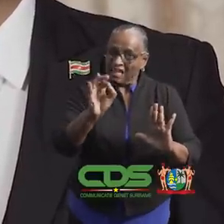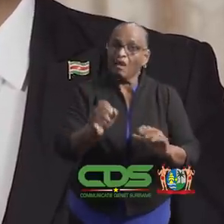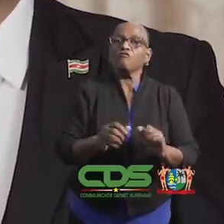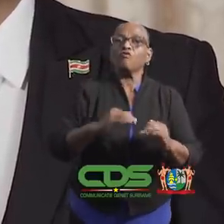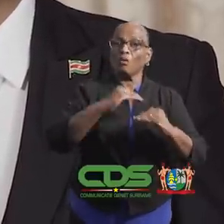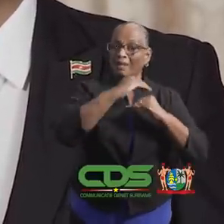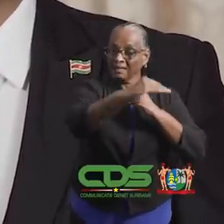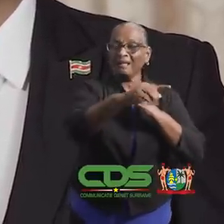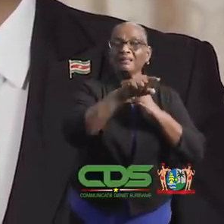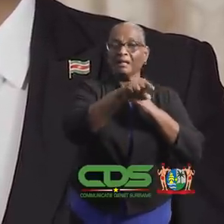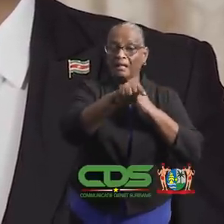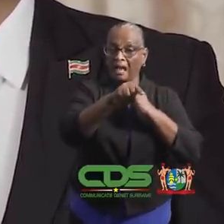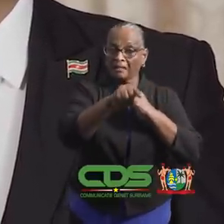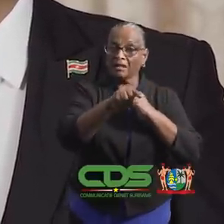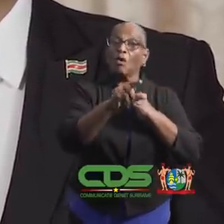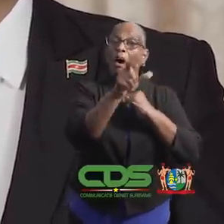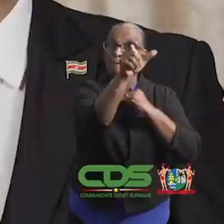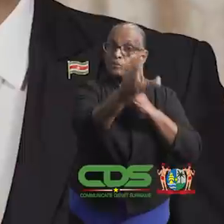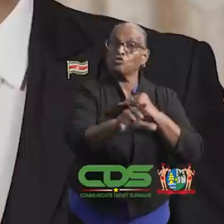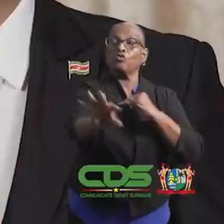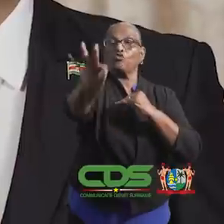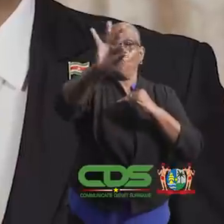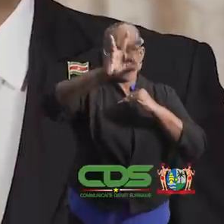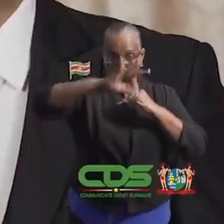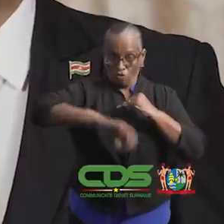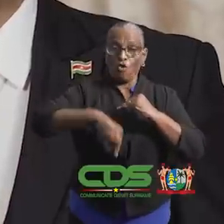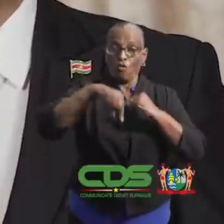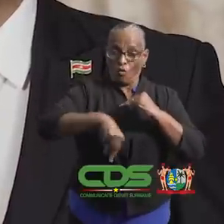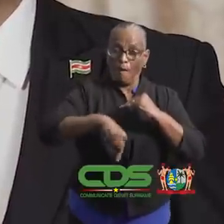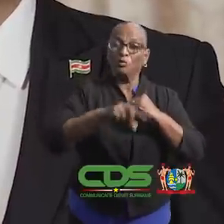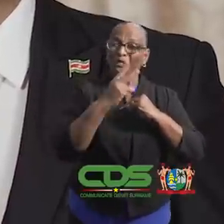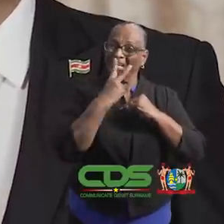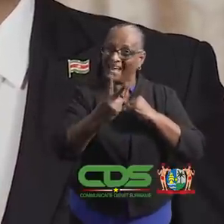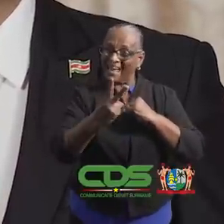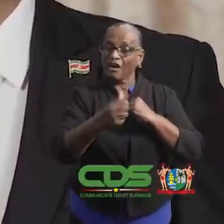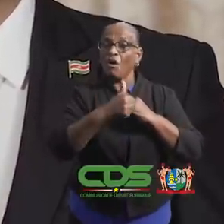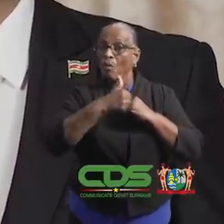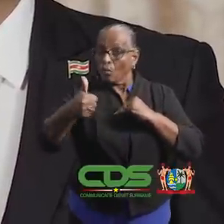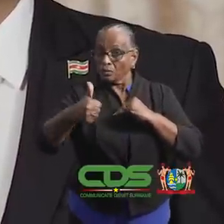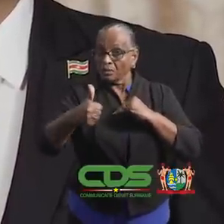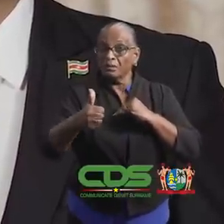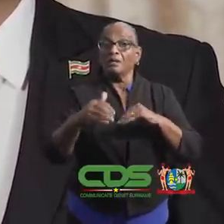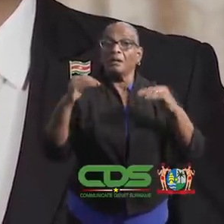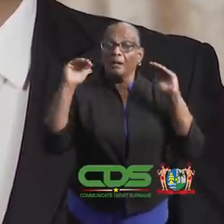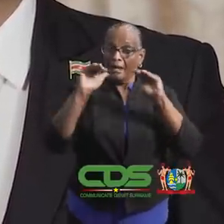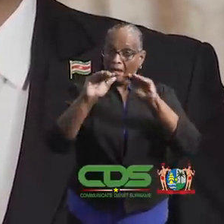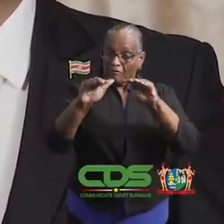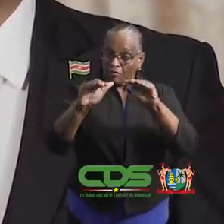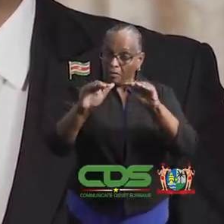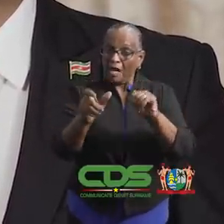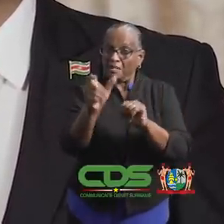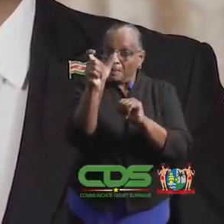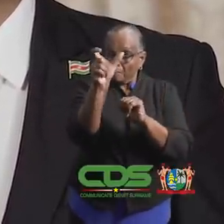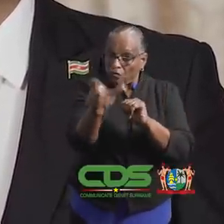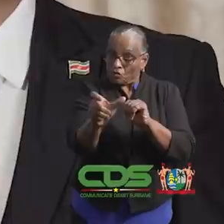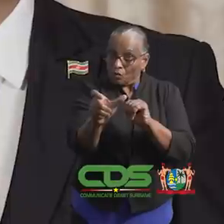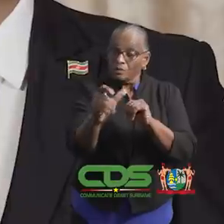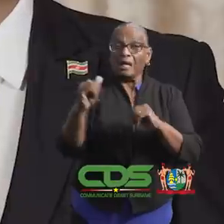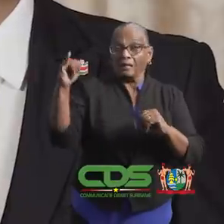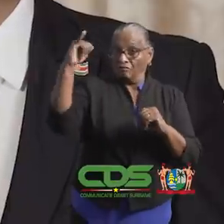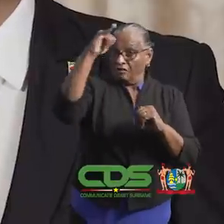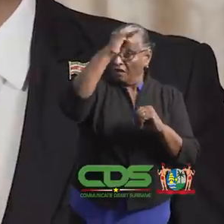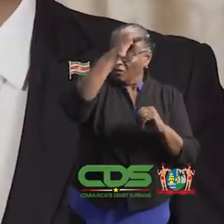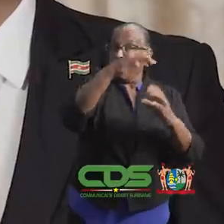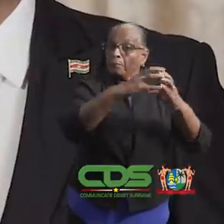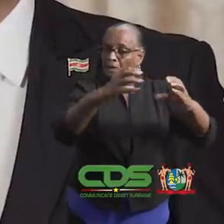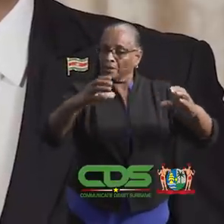desbetreffend land waaruit de persoon rechtstreeks afkomstig is. De detailinformatie wordt verstrekt aan de desbetreffende actoren in de